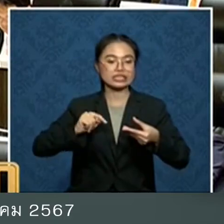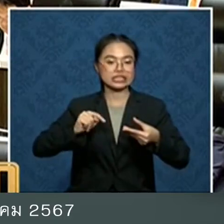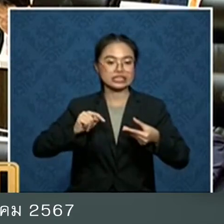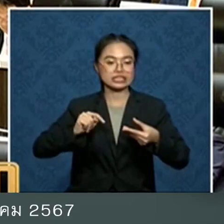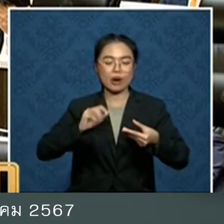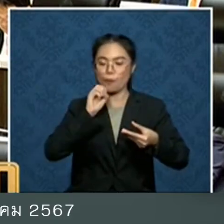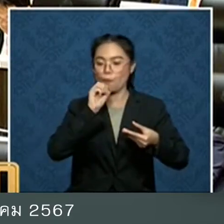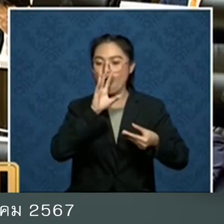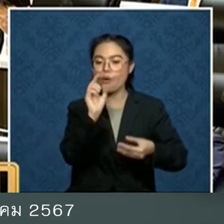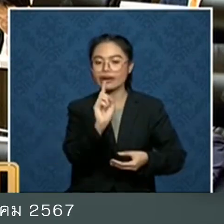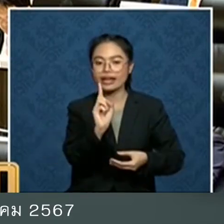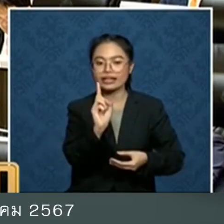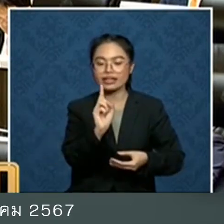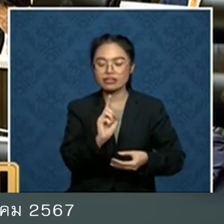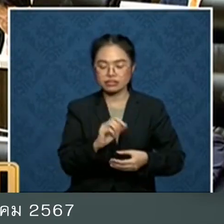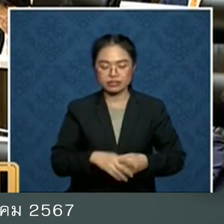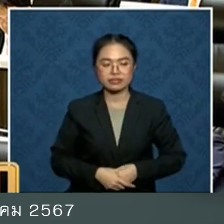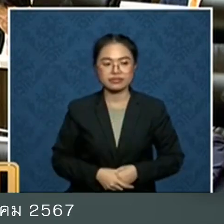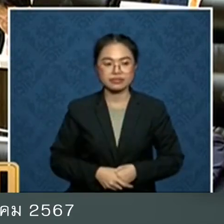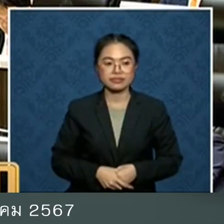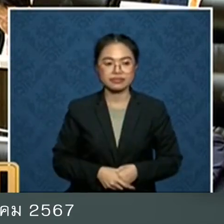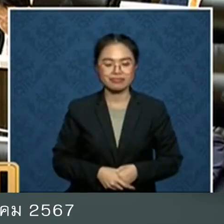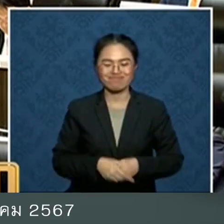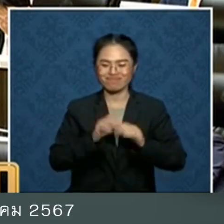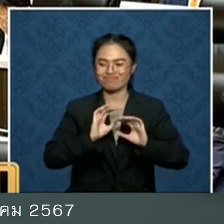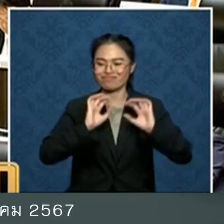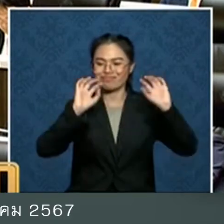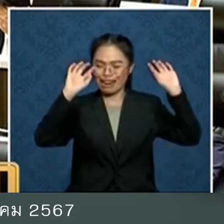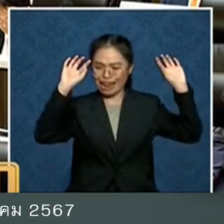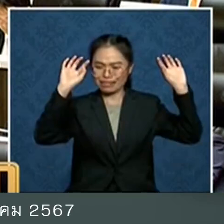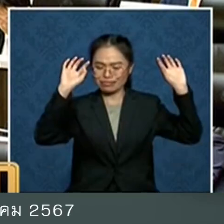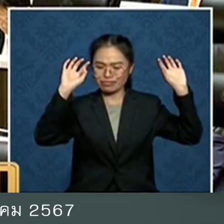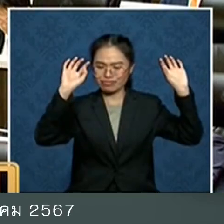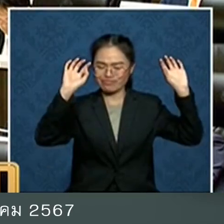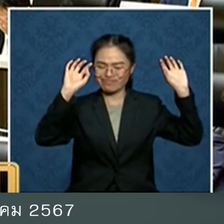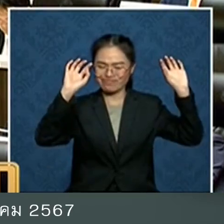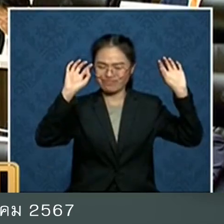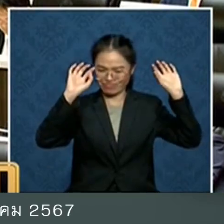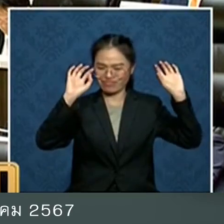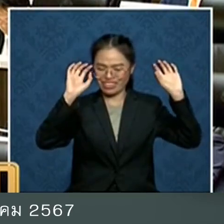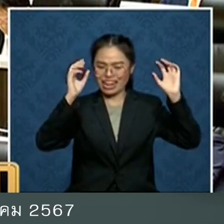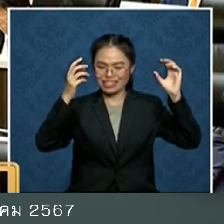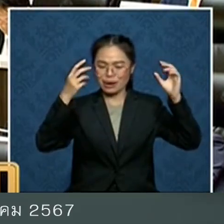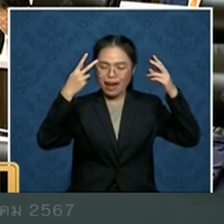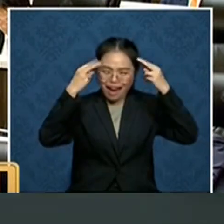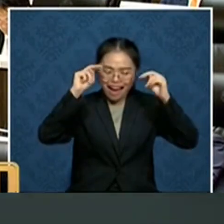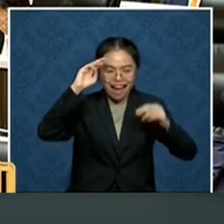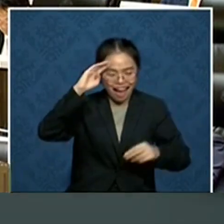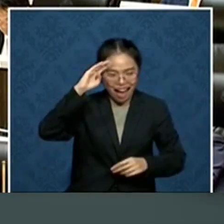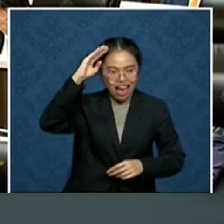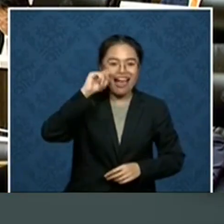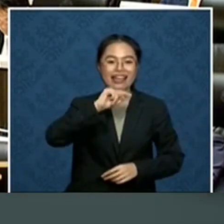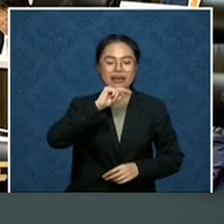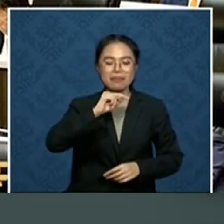ว่าเอาจริงแล้วรัฐบาลชุดนี้เป็นเพียงรัฐบาลรวม